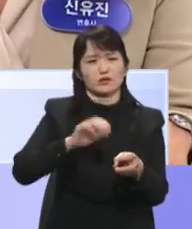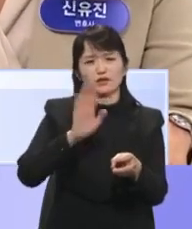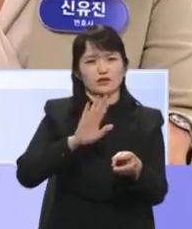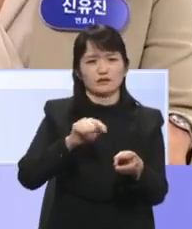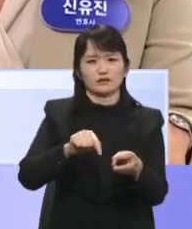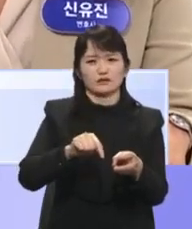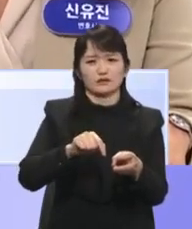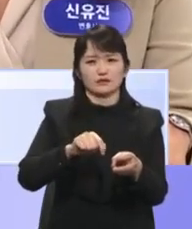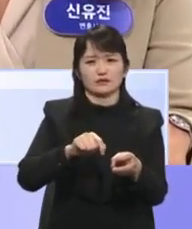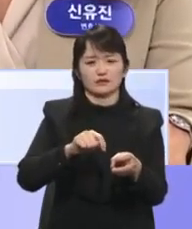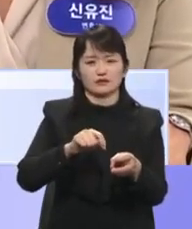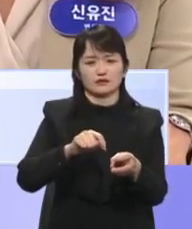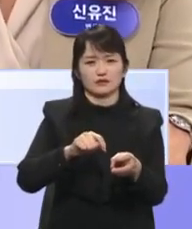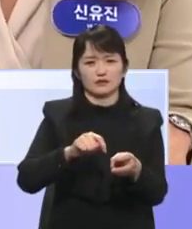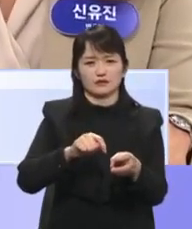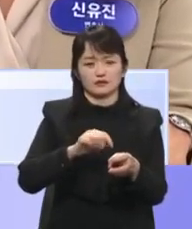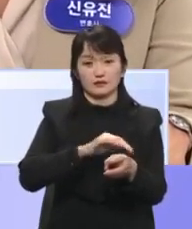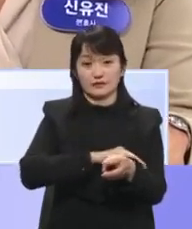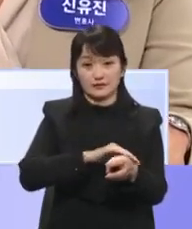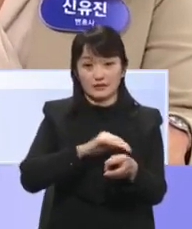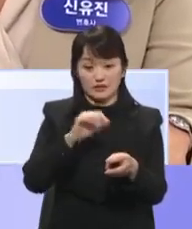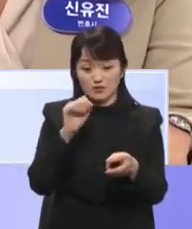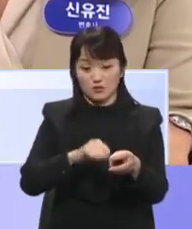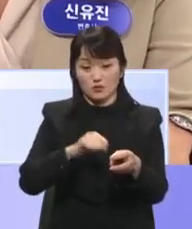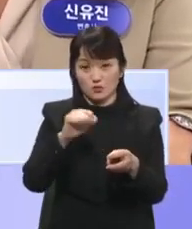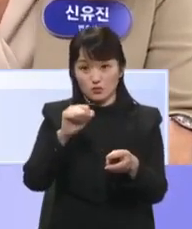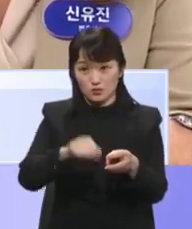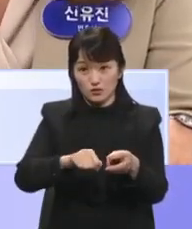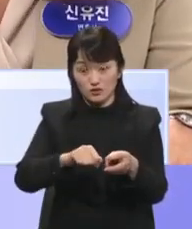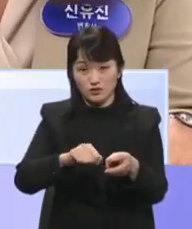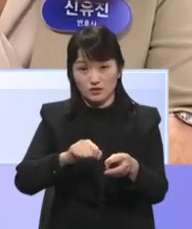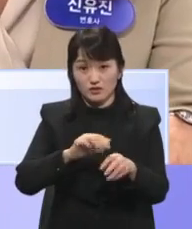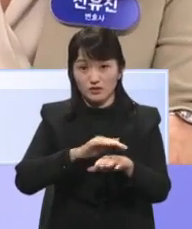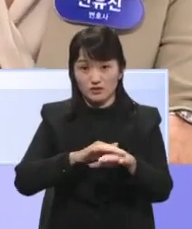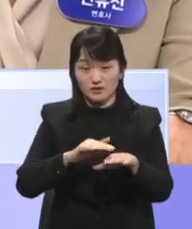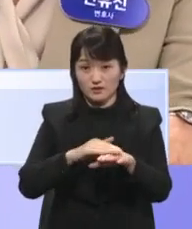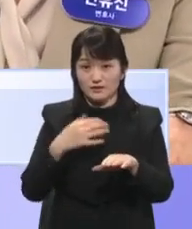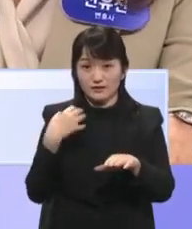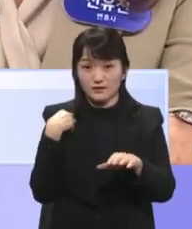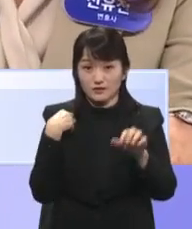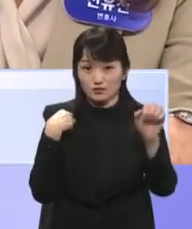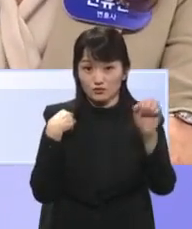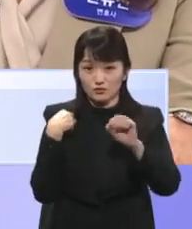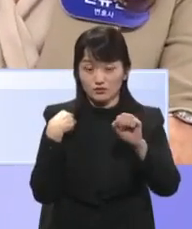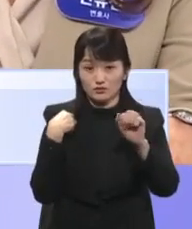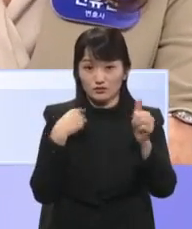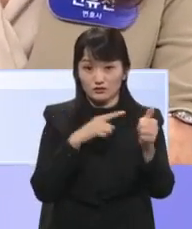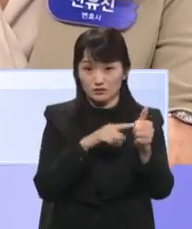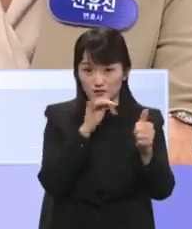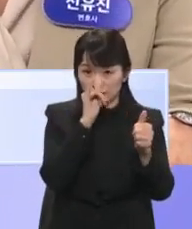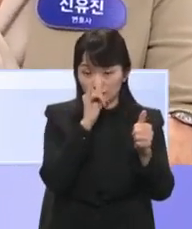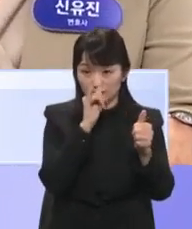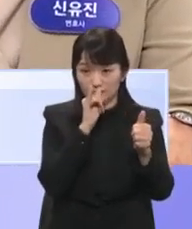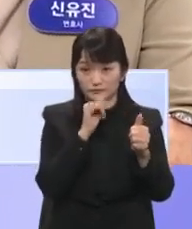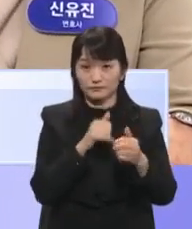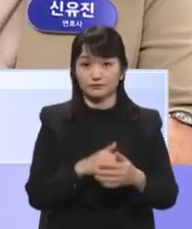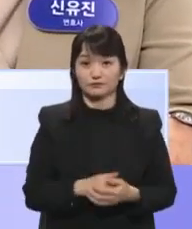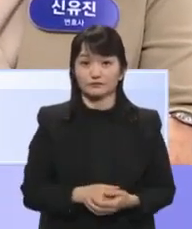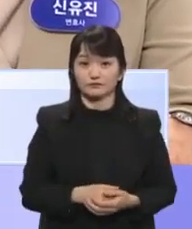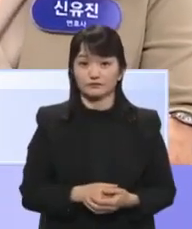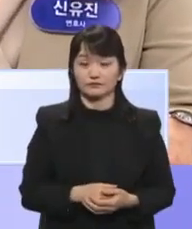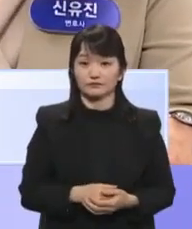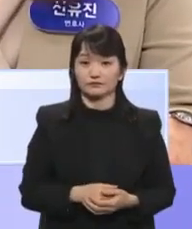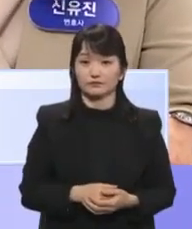장치를 제대로 고정해야 될 필요한 조치를 처리할 의무가 운전자에게 있거든요 이런 조치를